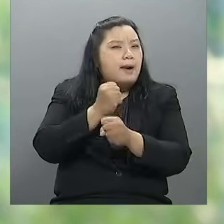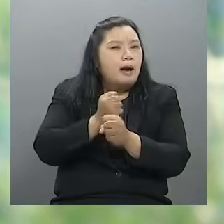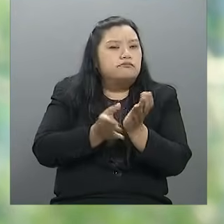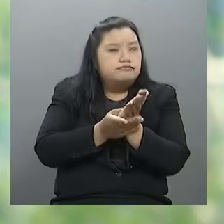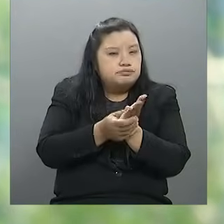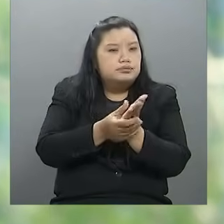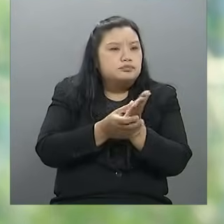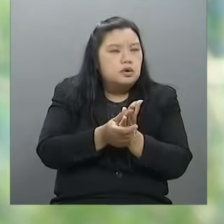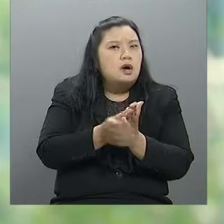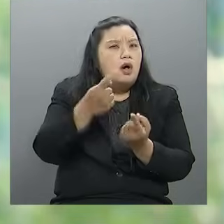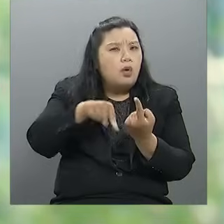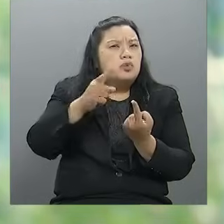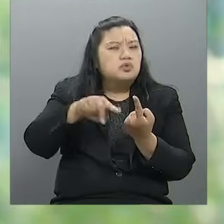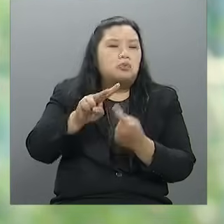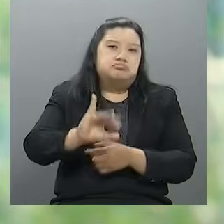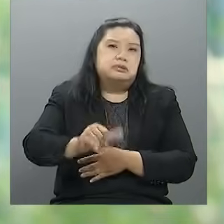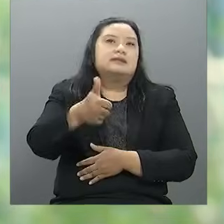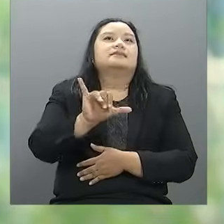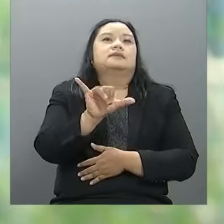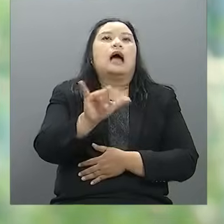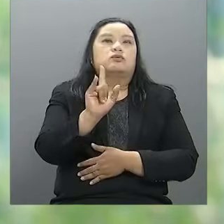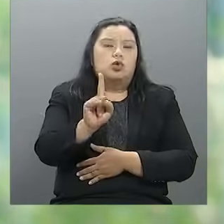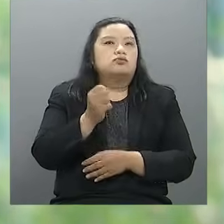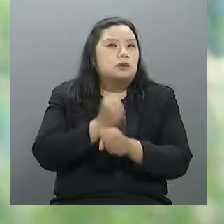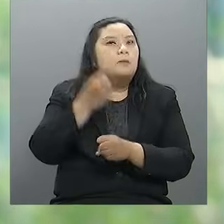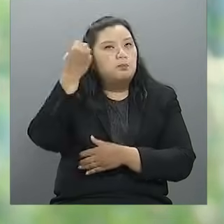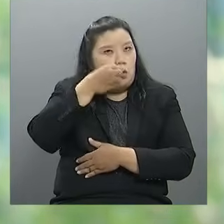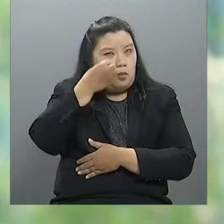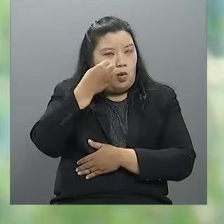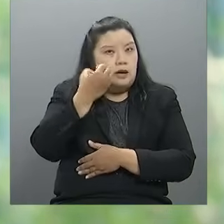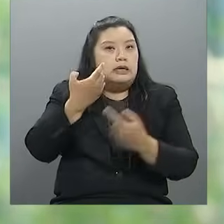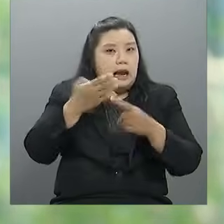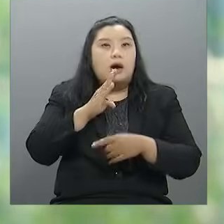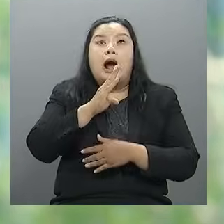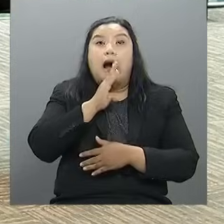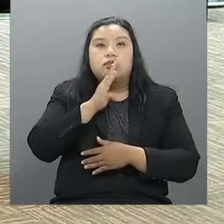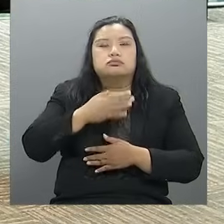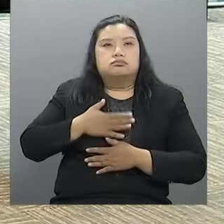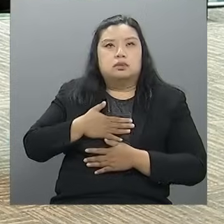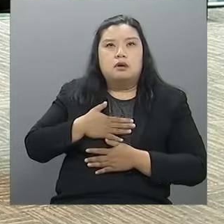ดข